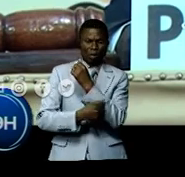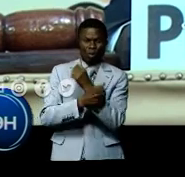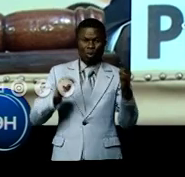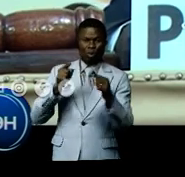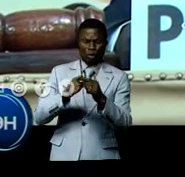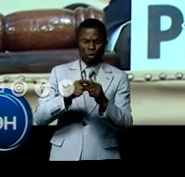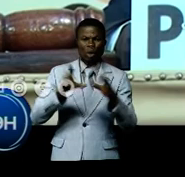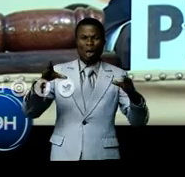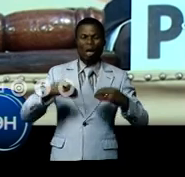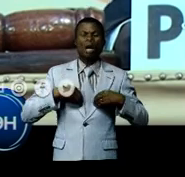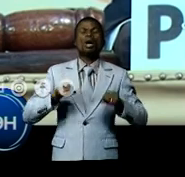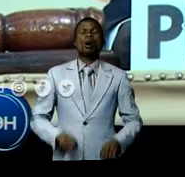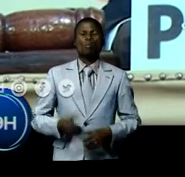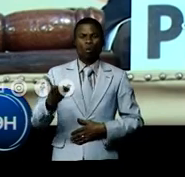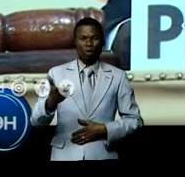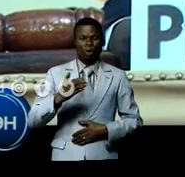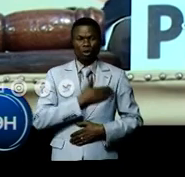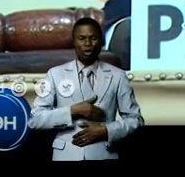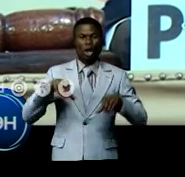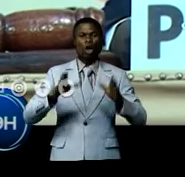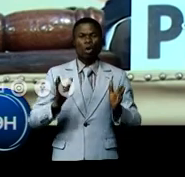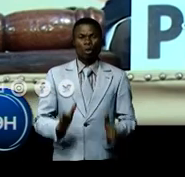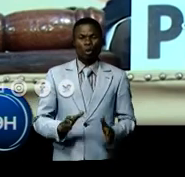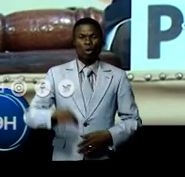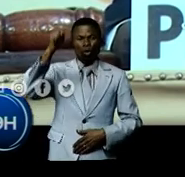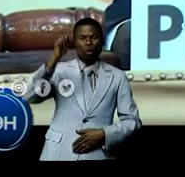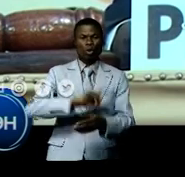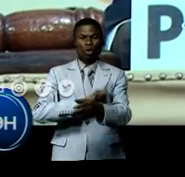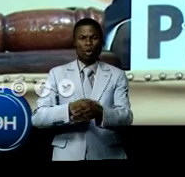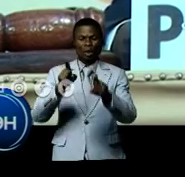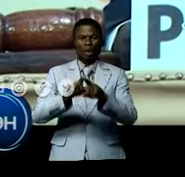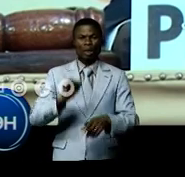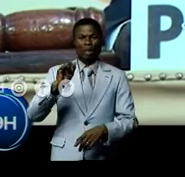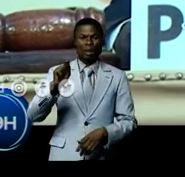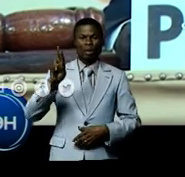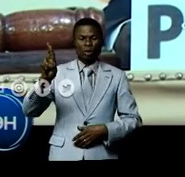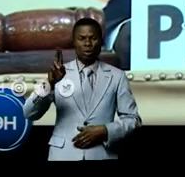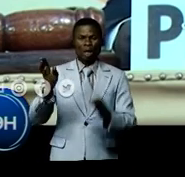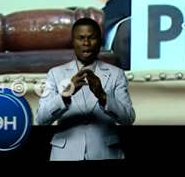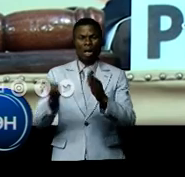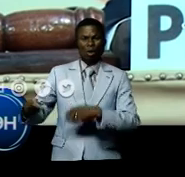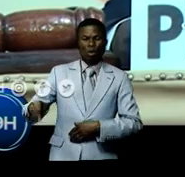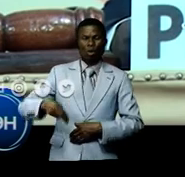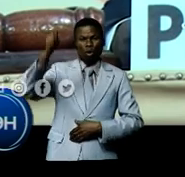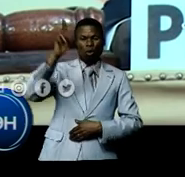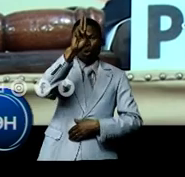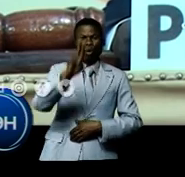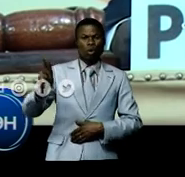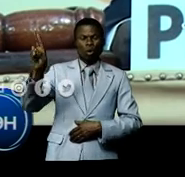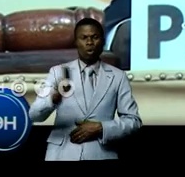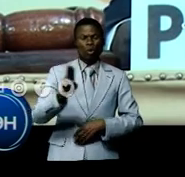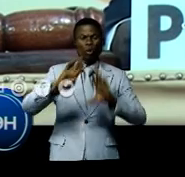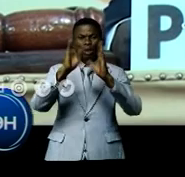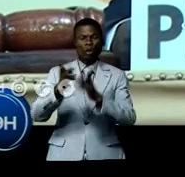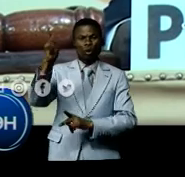jusqu'au sacrifice suprême. Chers compatriotes du Nord Kivu et de l'Ituri, l'Assemblée provinciale du Haut-Uele et toute